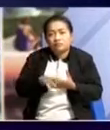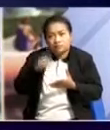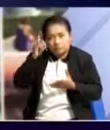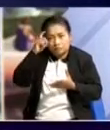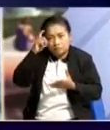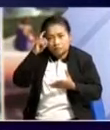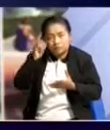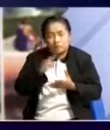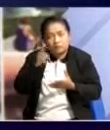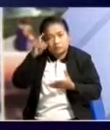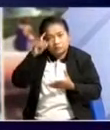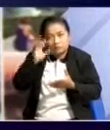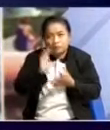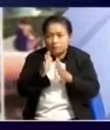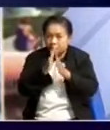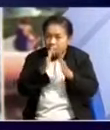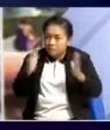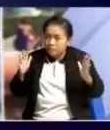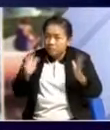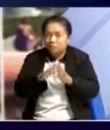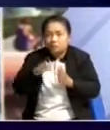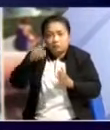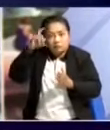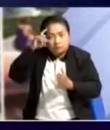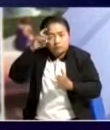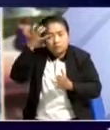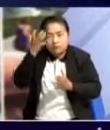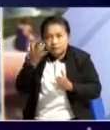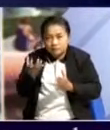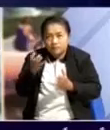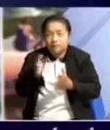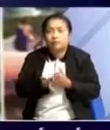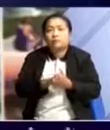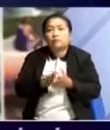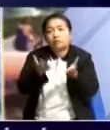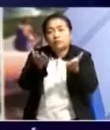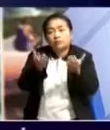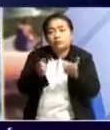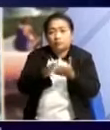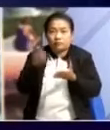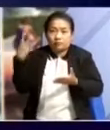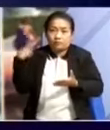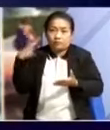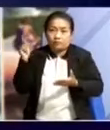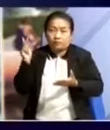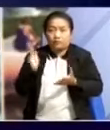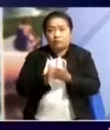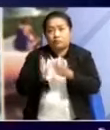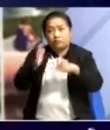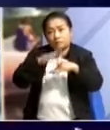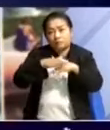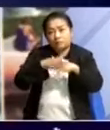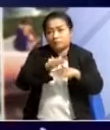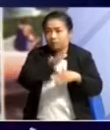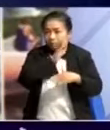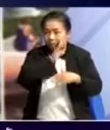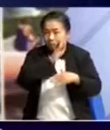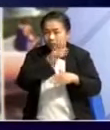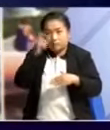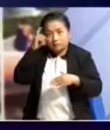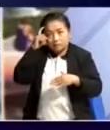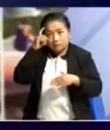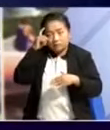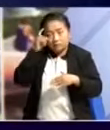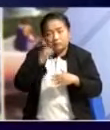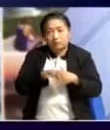นใดๆนะคะที่มีผลประโยชน์สูงผลประโยชน์สูงเกินกว่าที่มันควรจะเป็นเนี่ยน่าจะเป็นอันตรายพอส